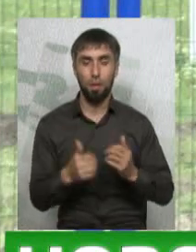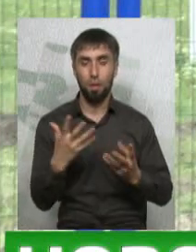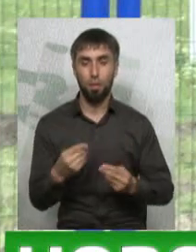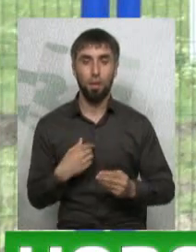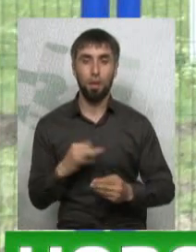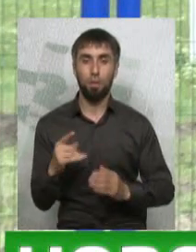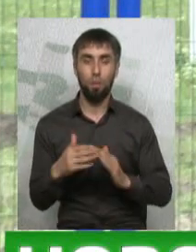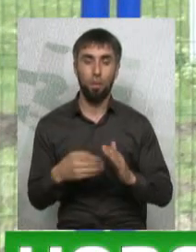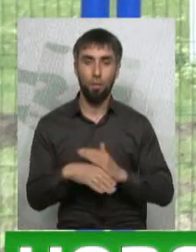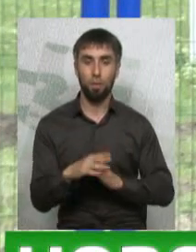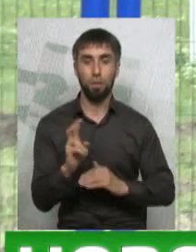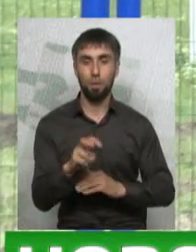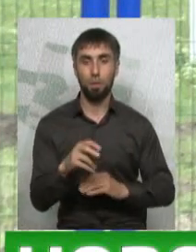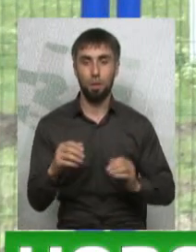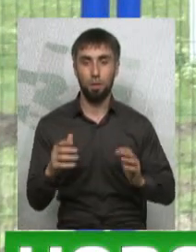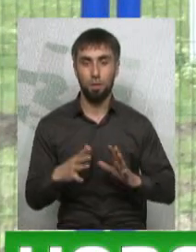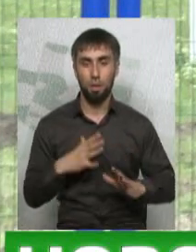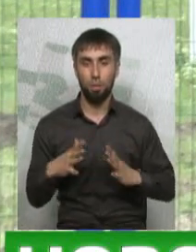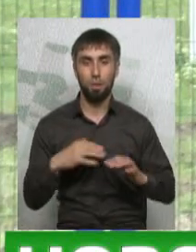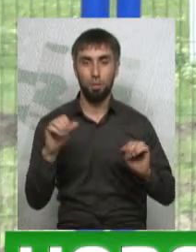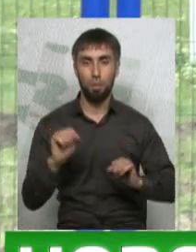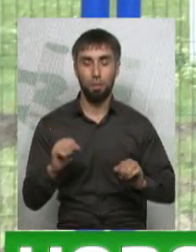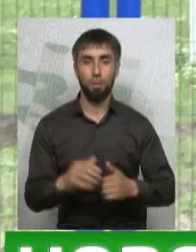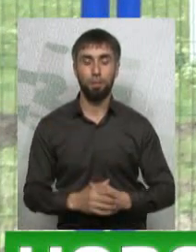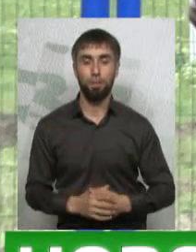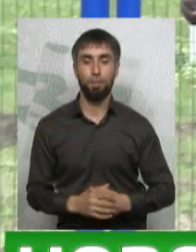дома, занимаюсь подтягиваниями.